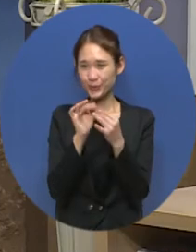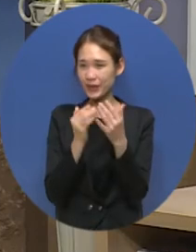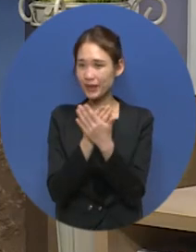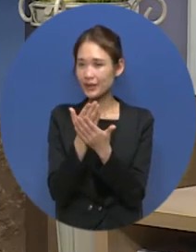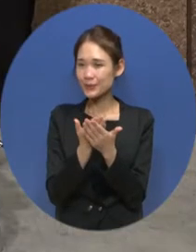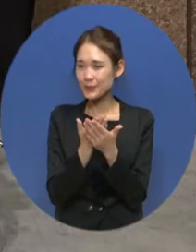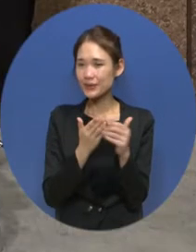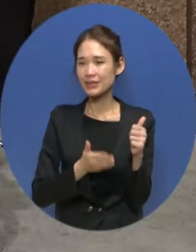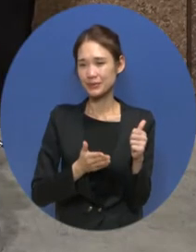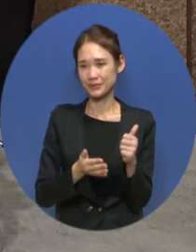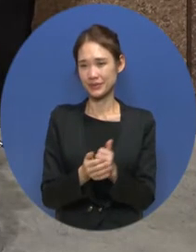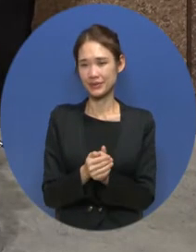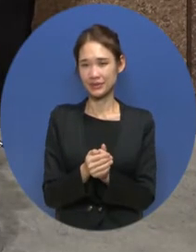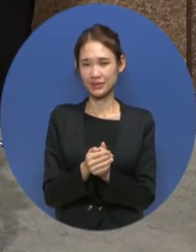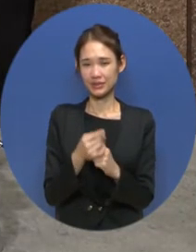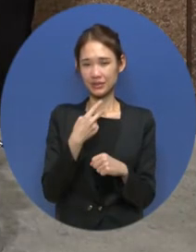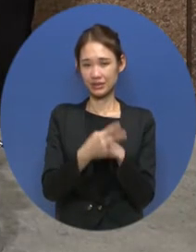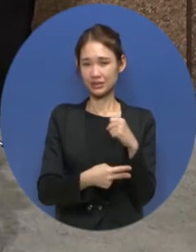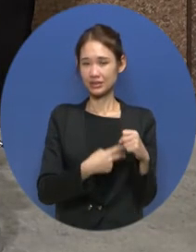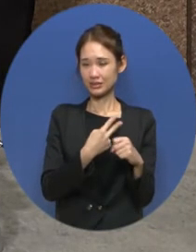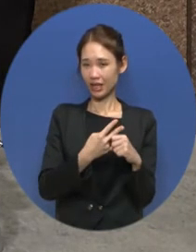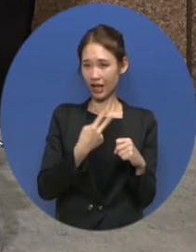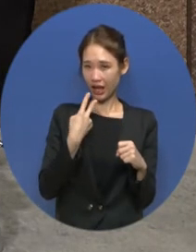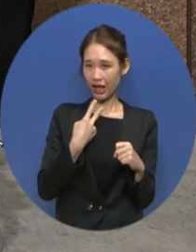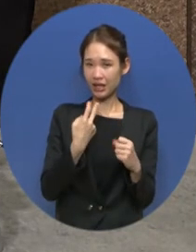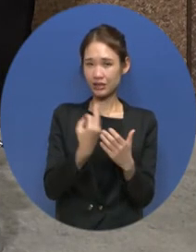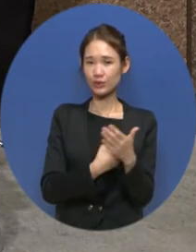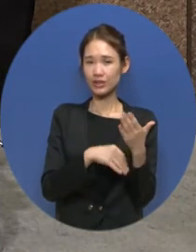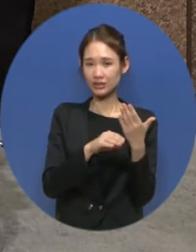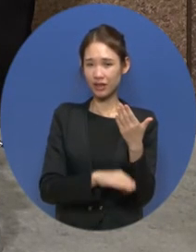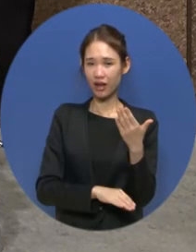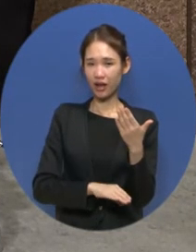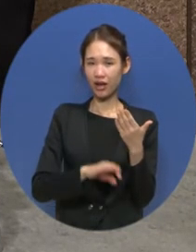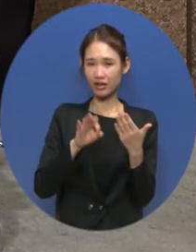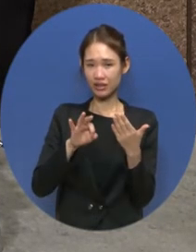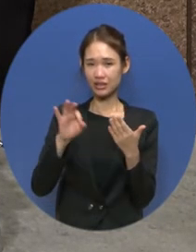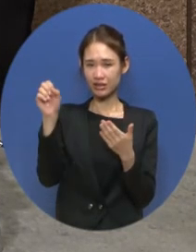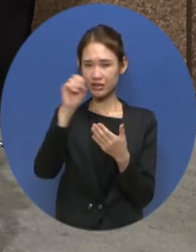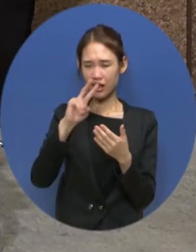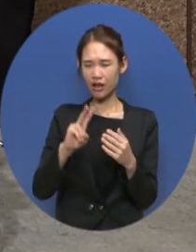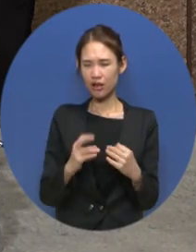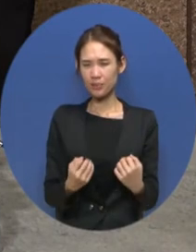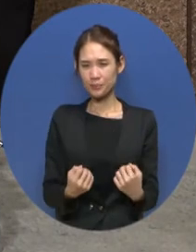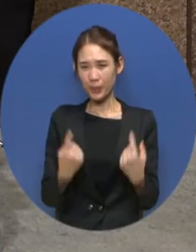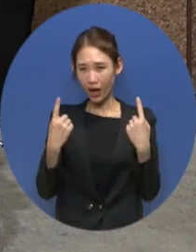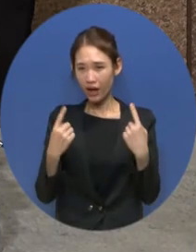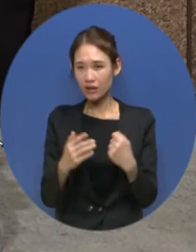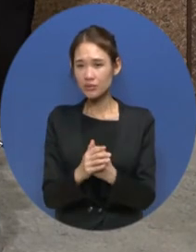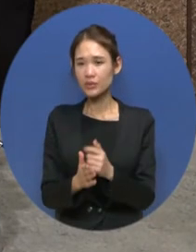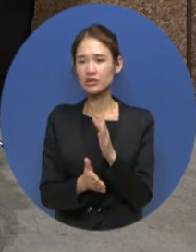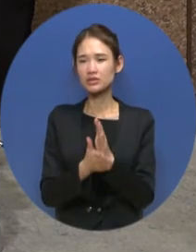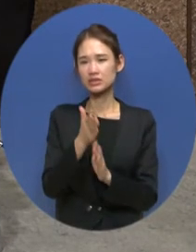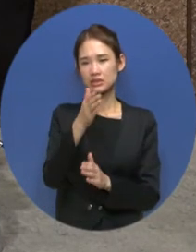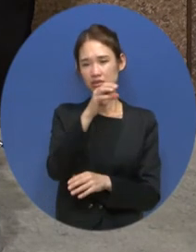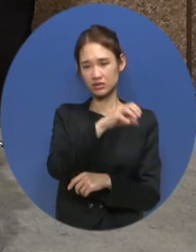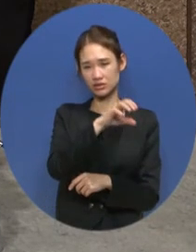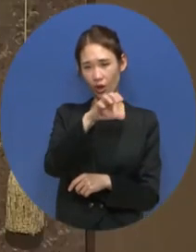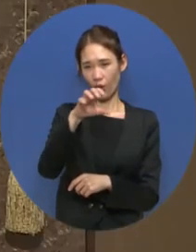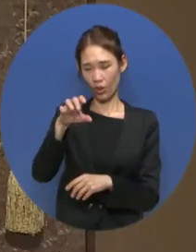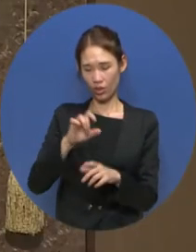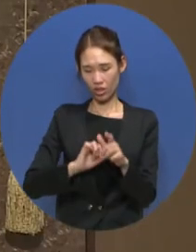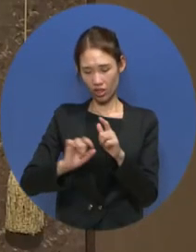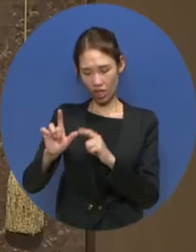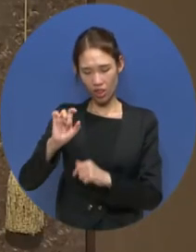네. 재작년에 저희가 최저임금이 급작스럽게 오르면서 예. 시설들이 굉장히 어려운 상태에